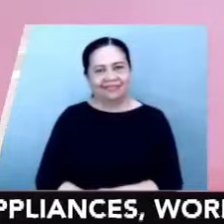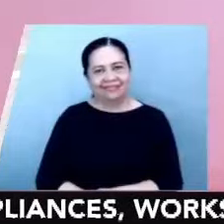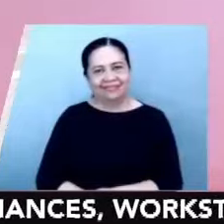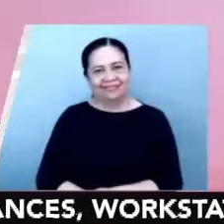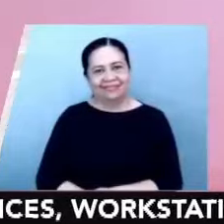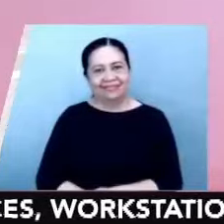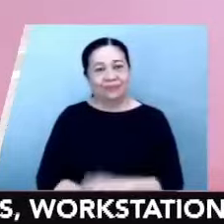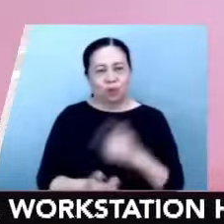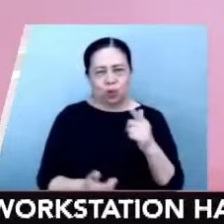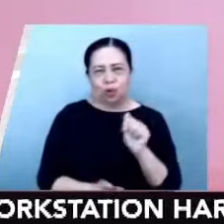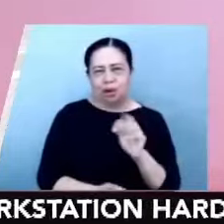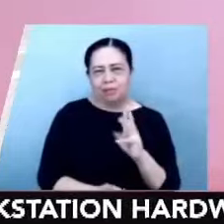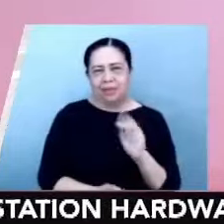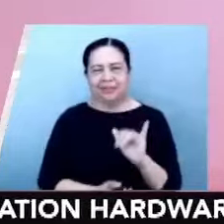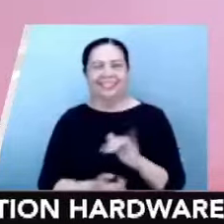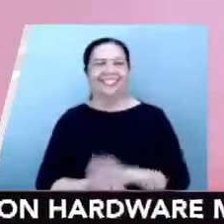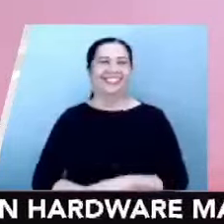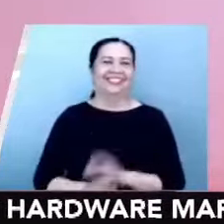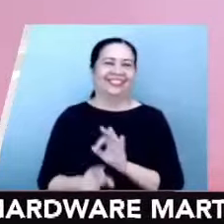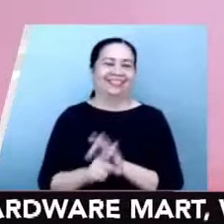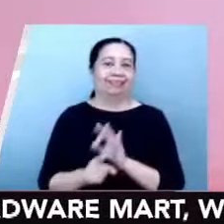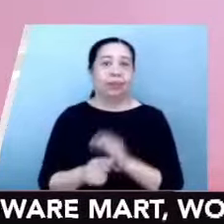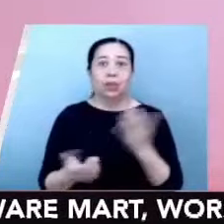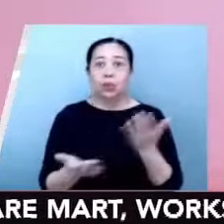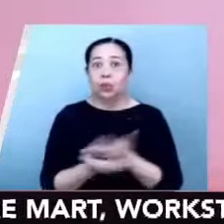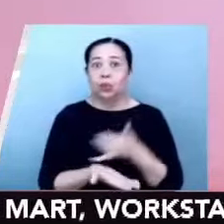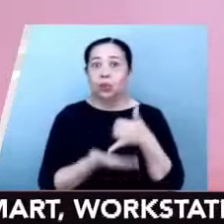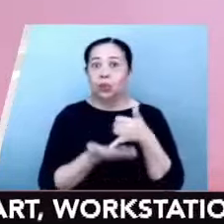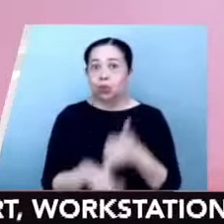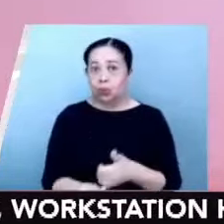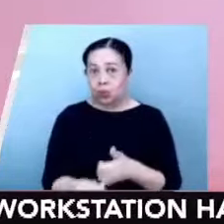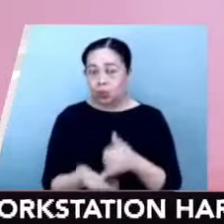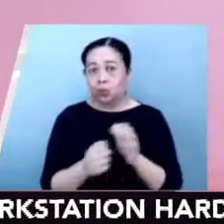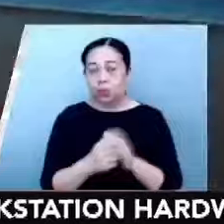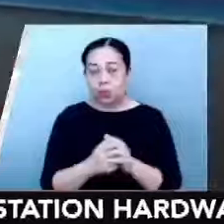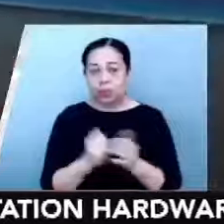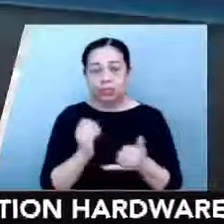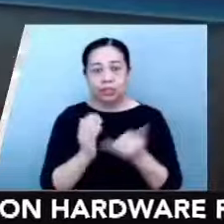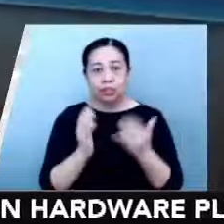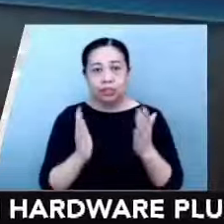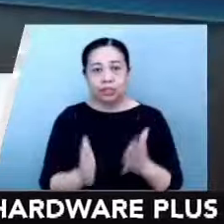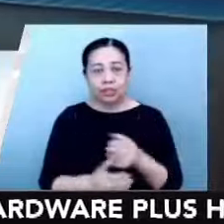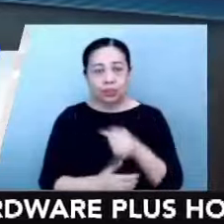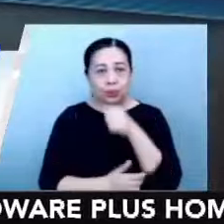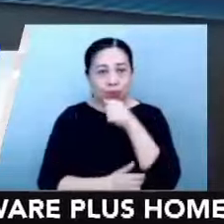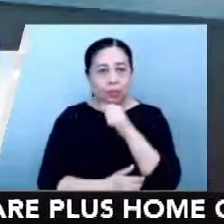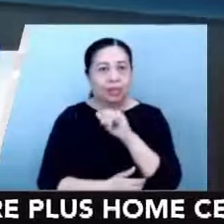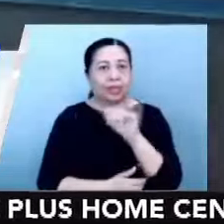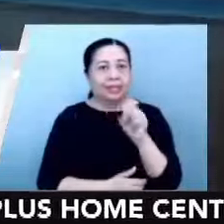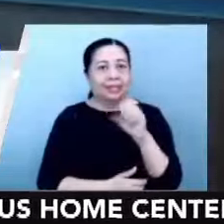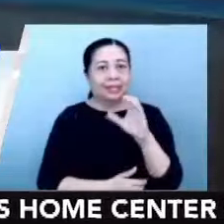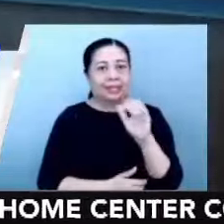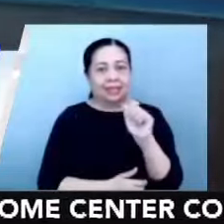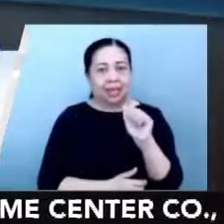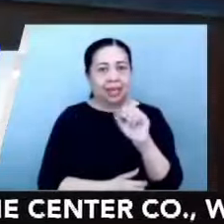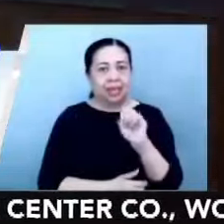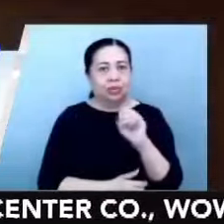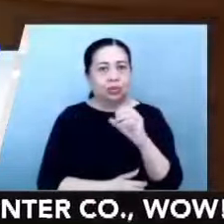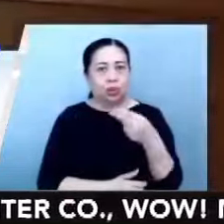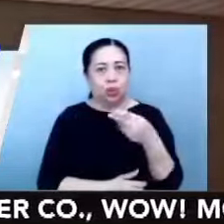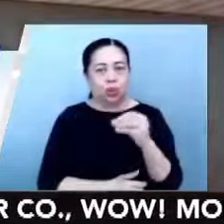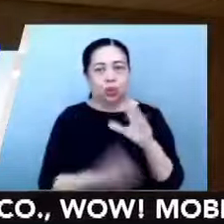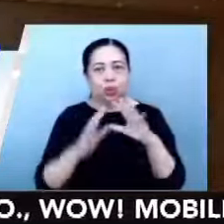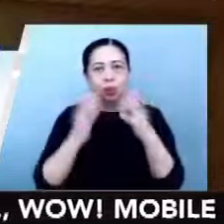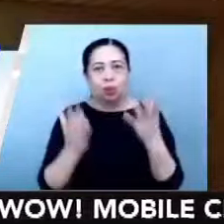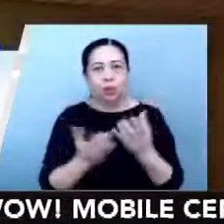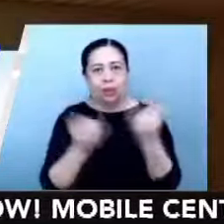Samantala, may bagong award para kay Kapuso Multi-awarded journalist Jessica Soho sa The Global Filipino Icon Awards 2024